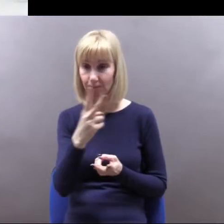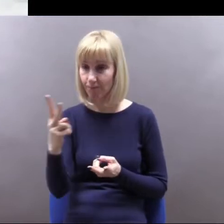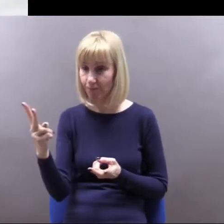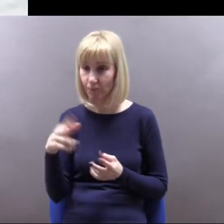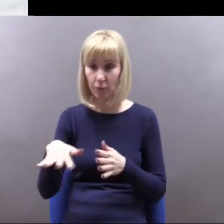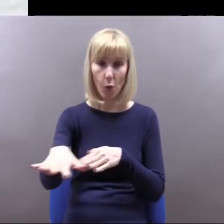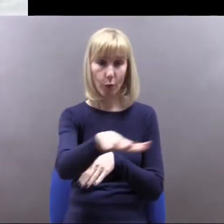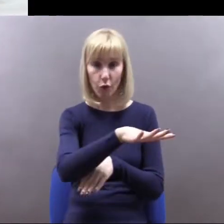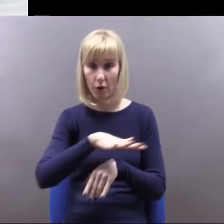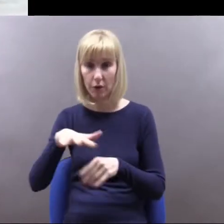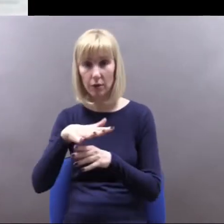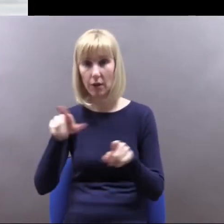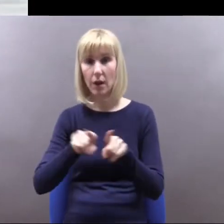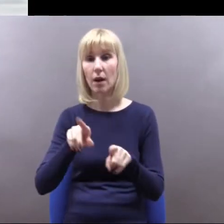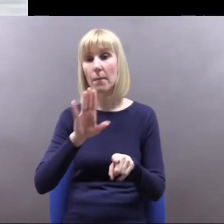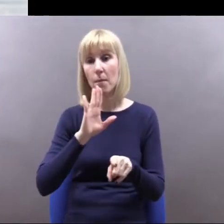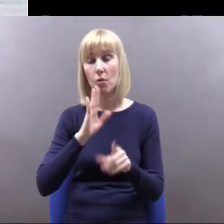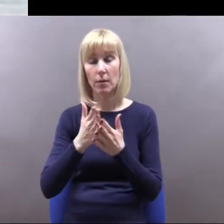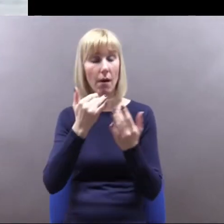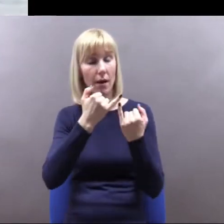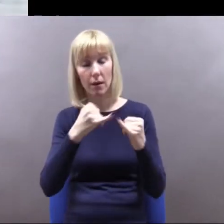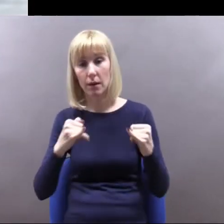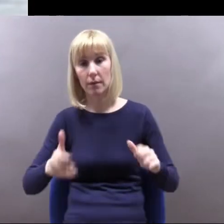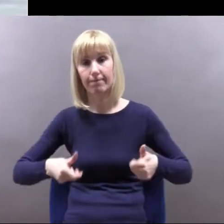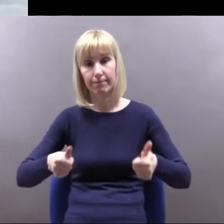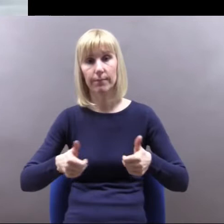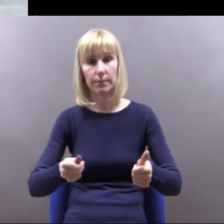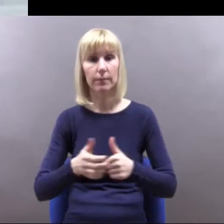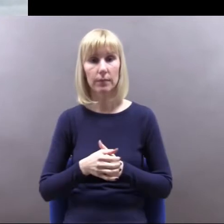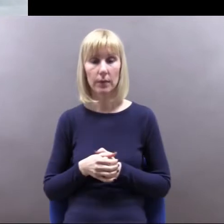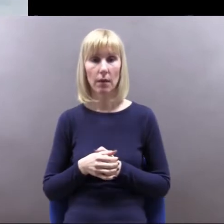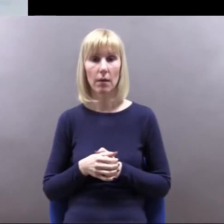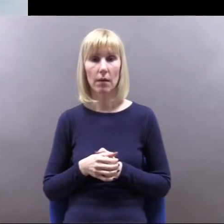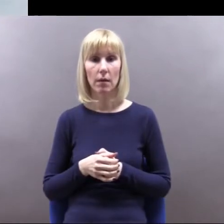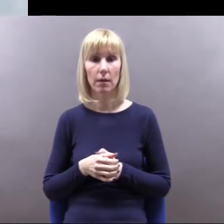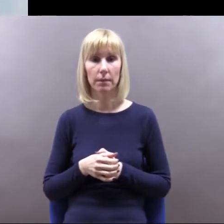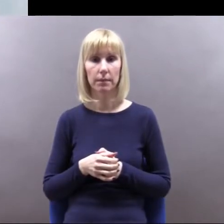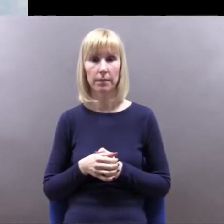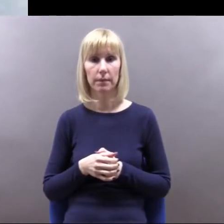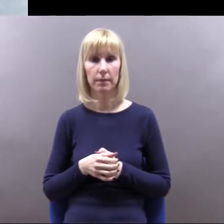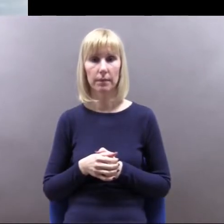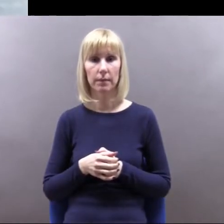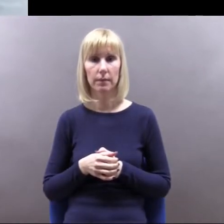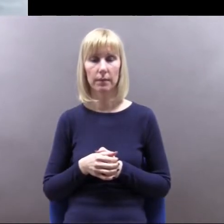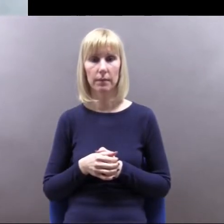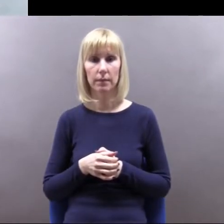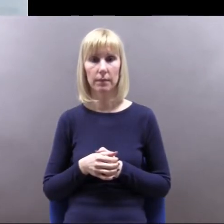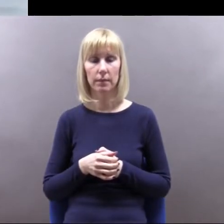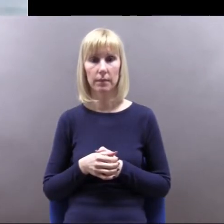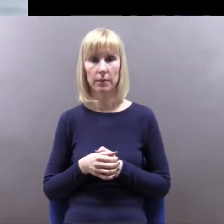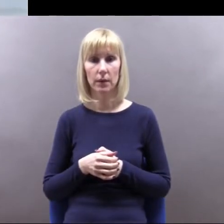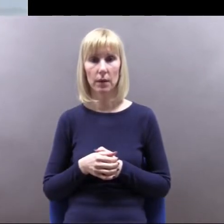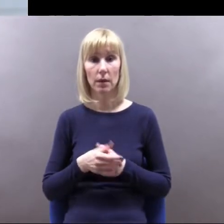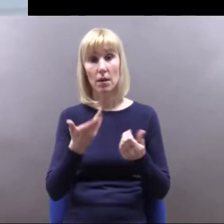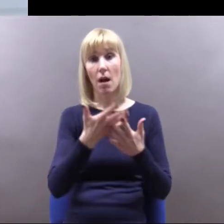możliwość spojrzenia na przestrzeń publiczną, o którą ciągle walczymy, o dostępną przestrzeń z dwóch stron, czyli z punktu widzenia osoby,